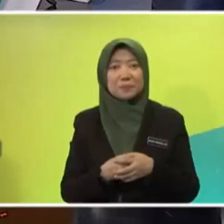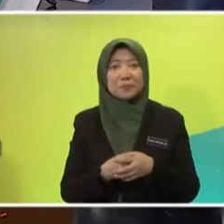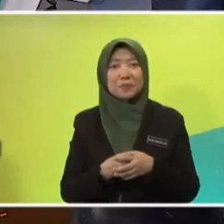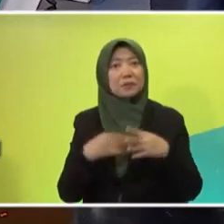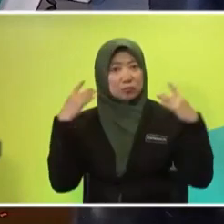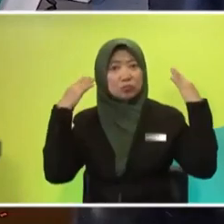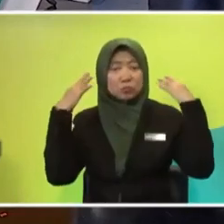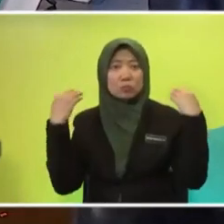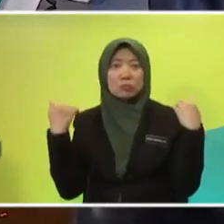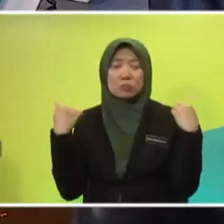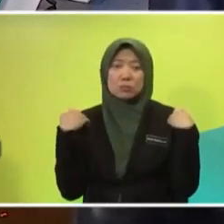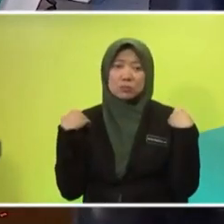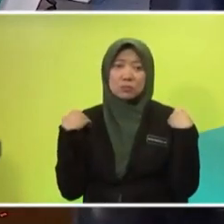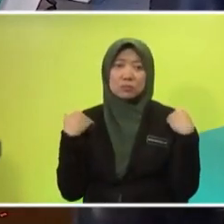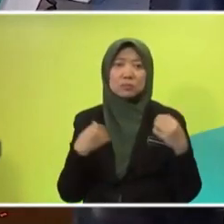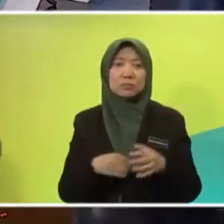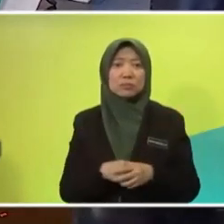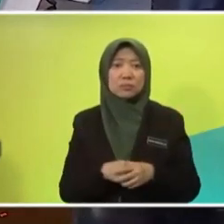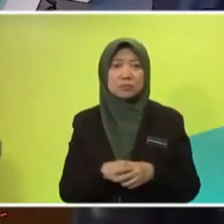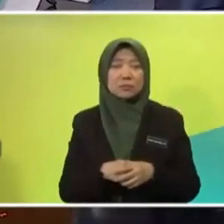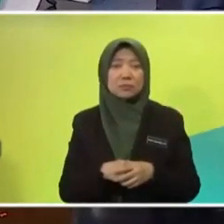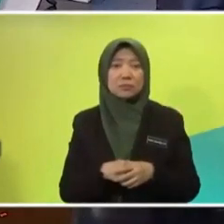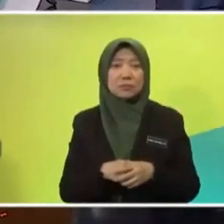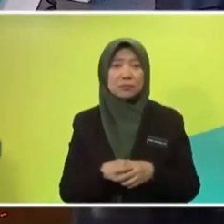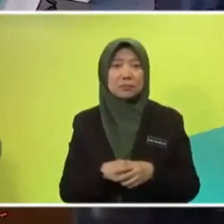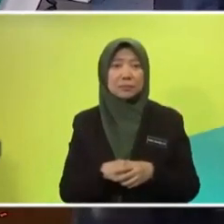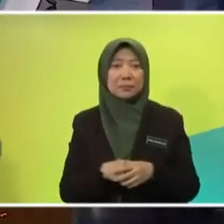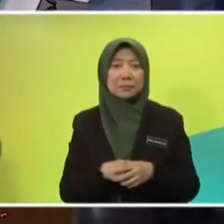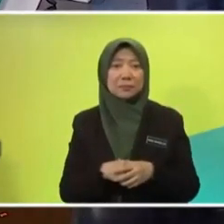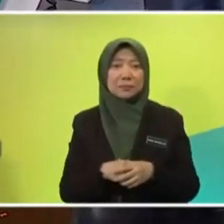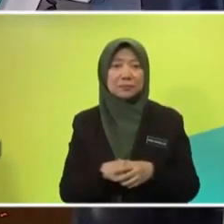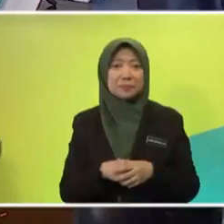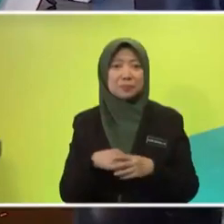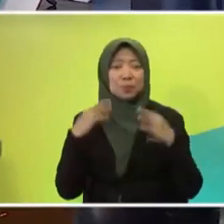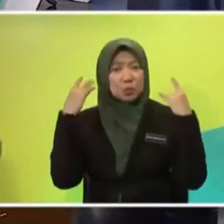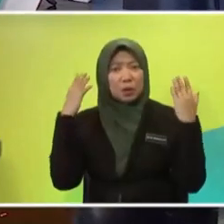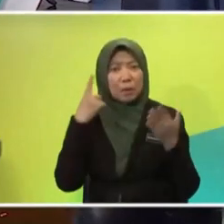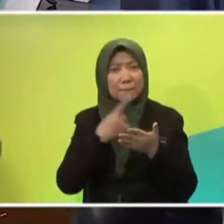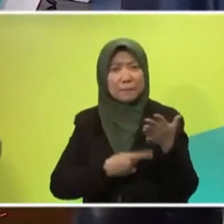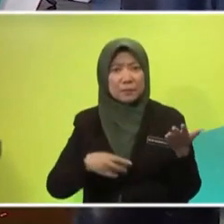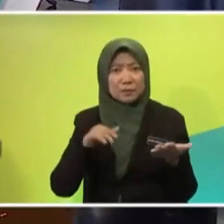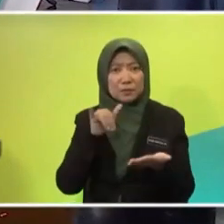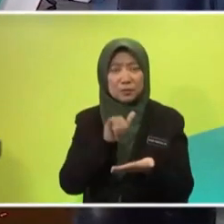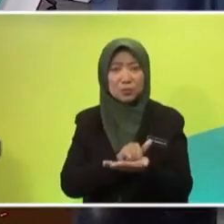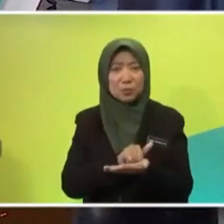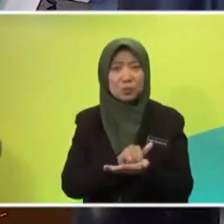Comel. Apa tu? Dalam studio kita ada ke? Bunyi apa tu cikgu Su?